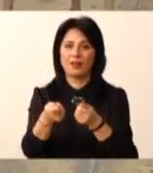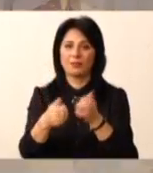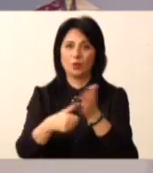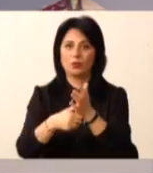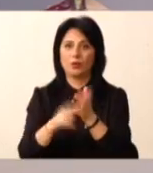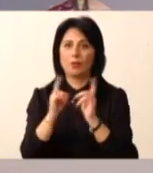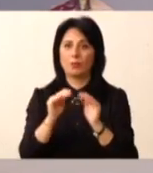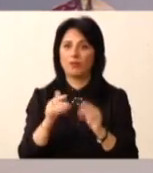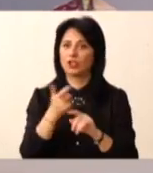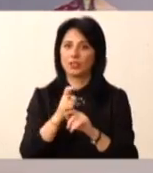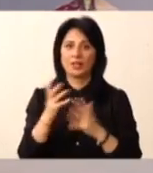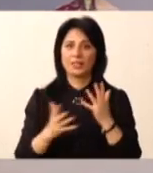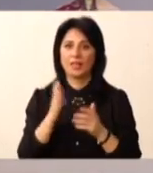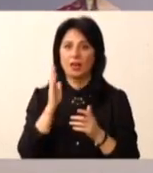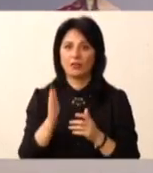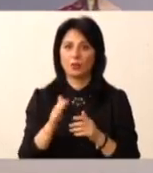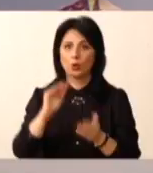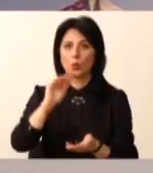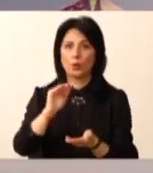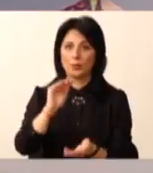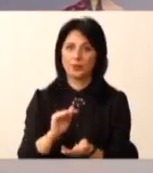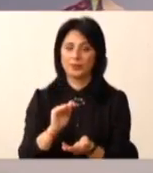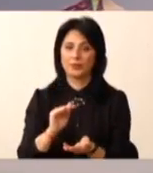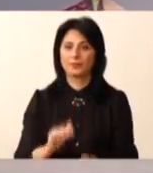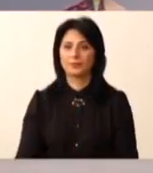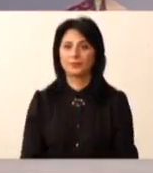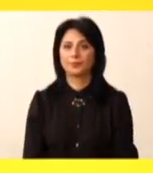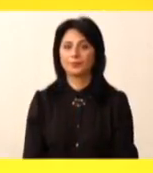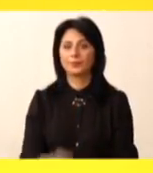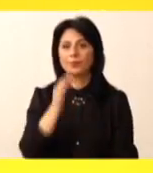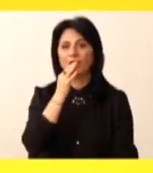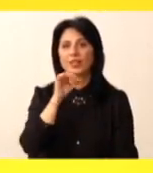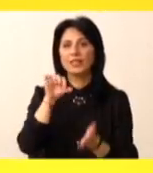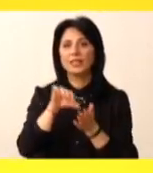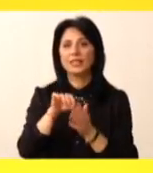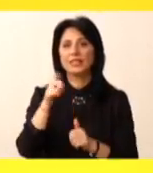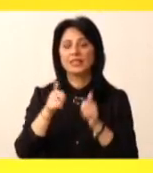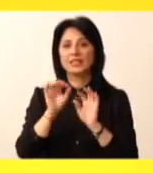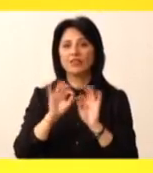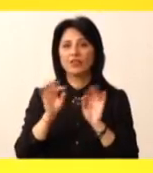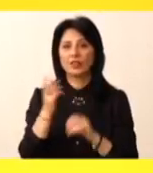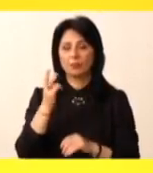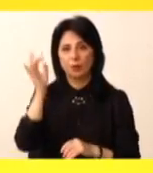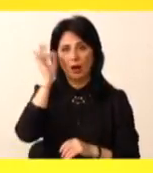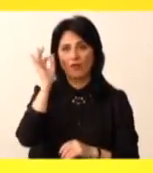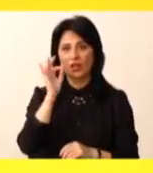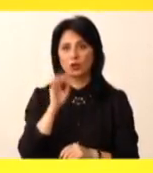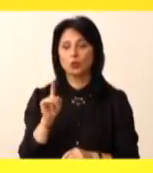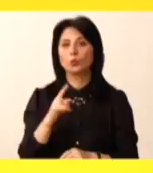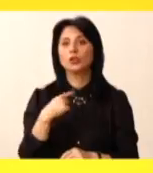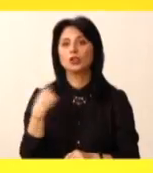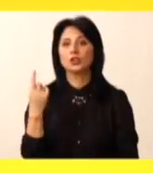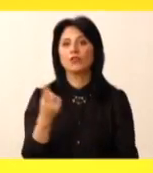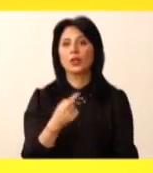ეს ბავშვებისთვის ძალიან სახალისო იქნება, უბრალოდ კუბის სიმაღლე დაწიეთ. და ვიდრე წარვადგენთ ვიქტორინას, მე მინდა გაგახსენოთ, რომ